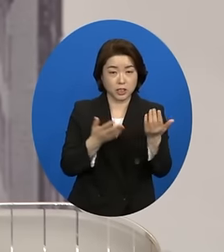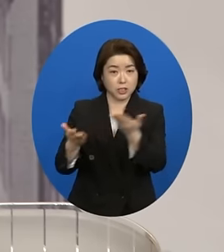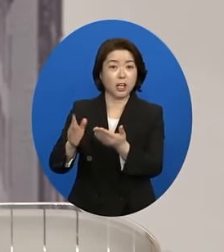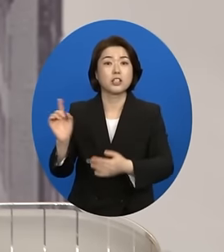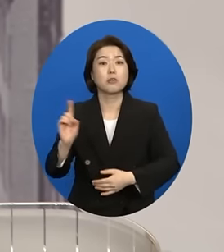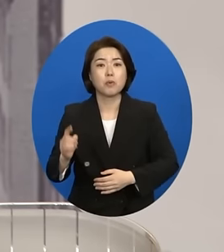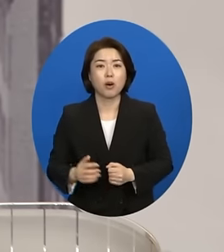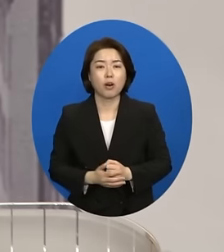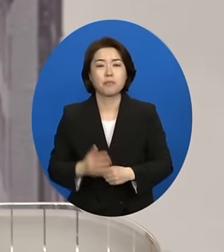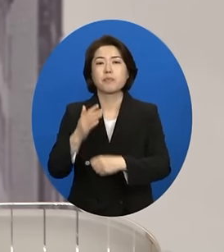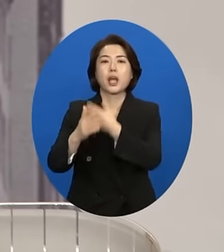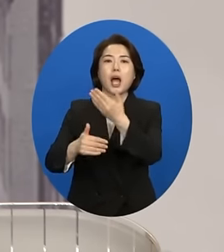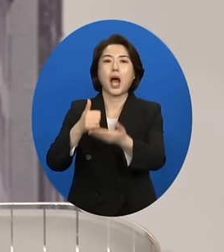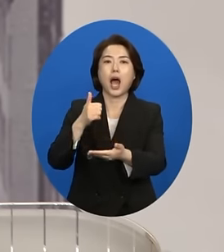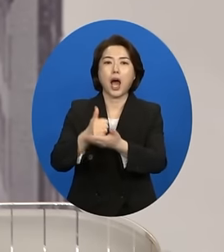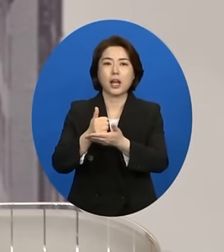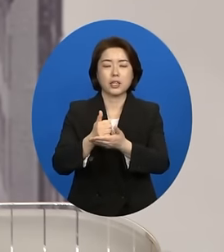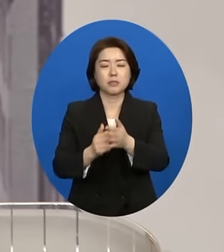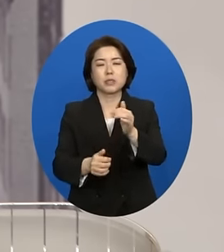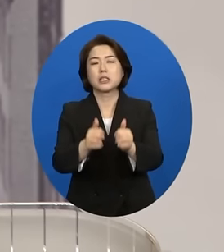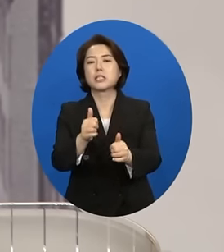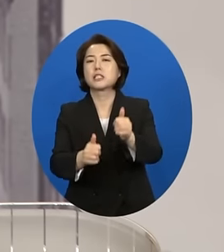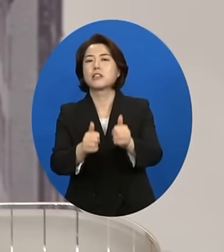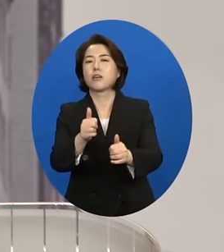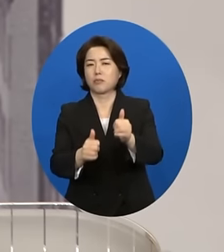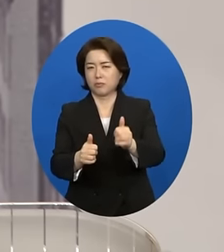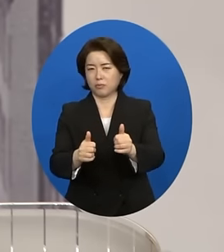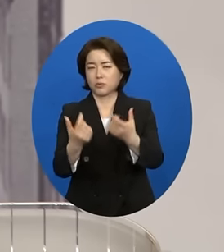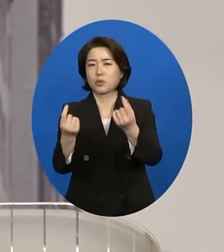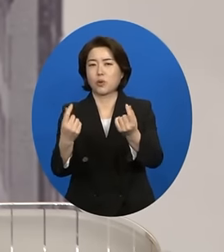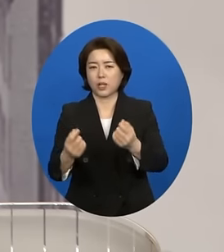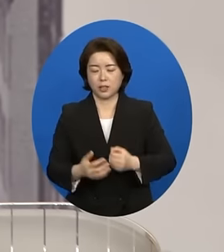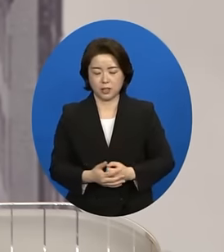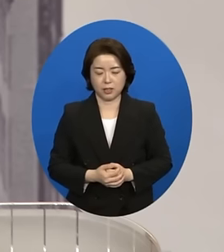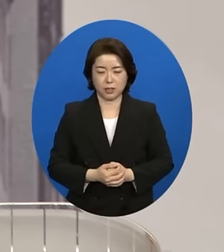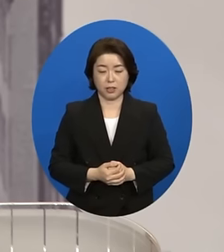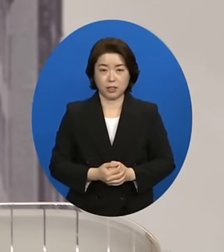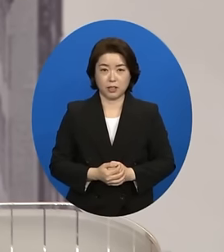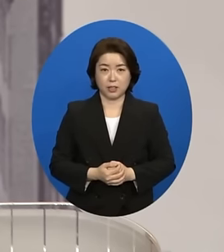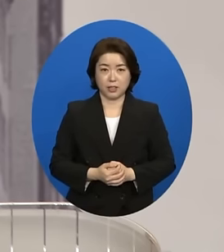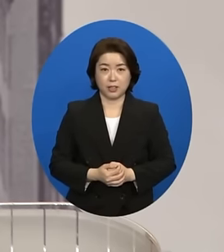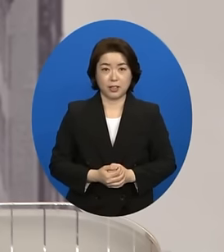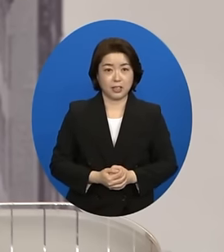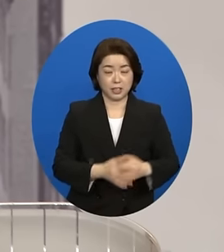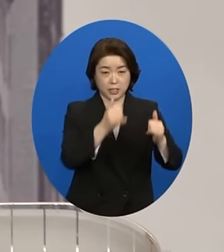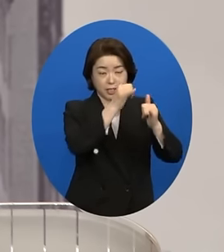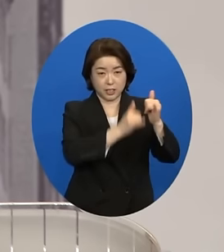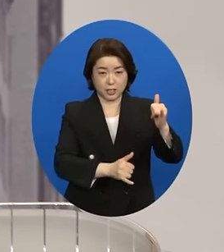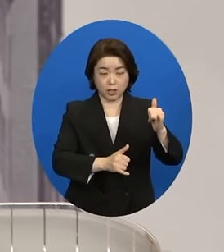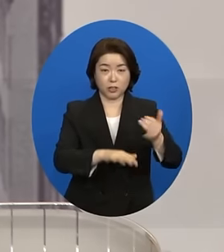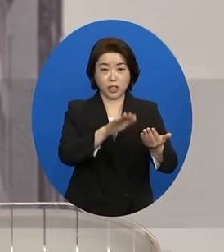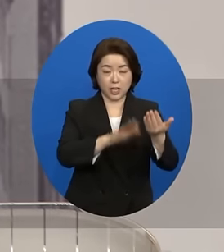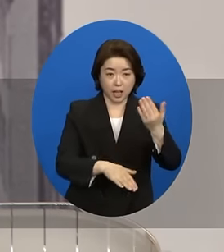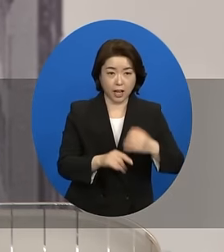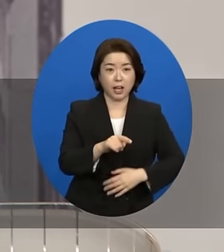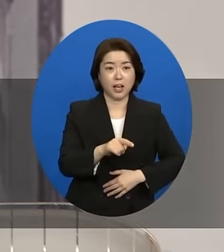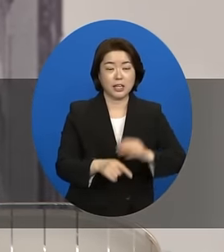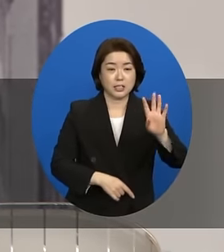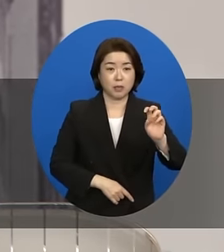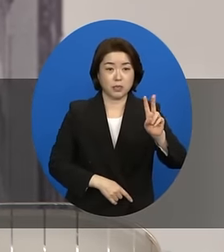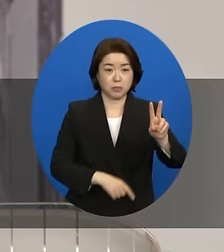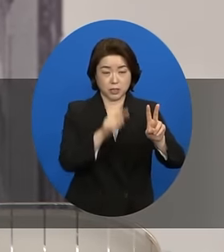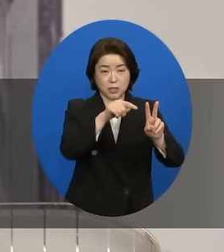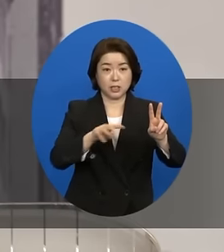뭐였냐면 하나님의 시험이었습니다. 성경은 시험이었다라고 그래요. 역대하 32장 31절. 심지어